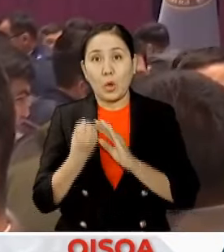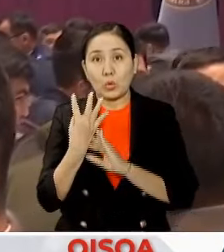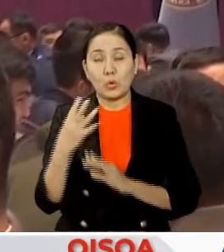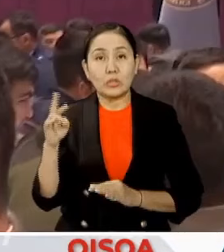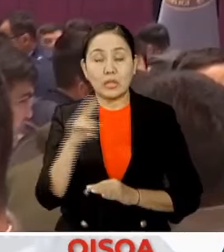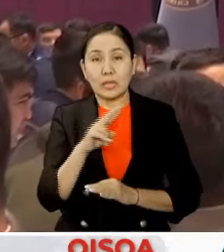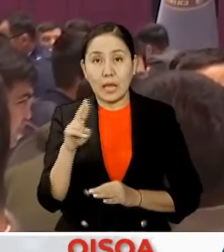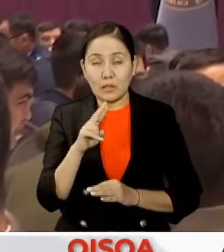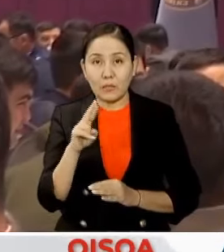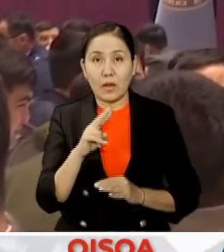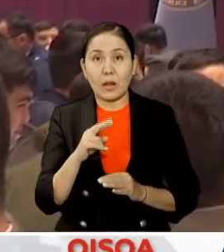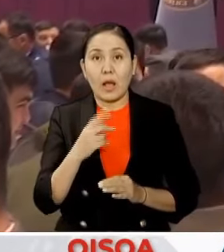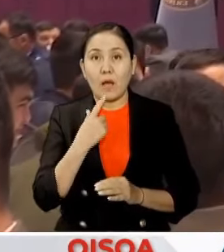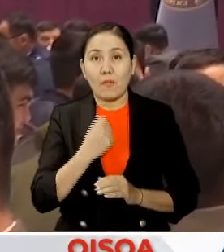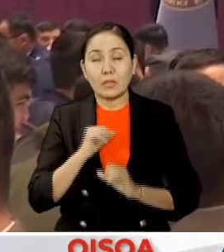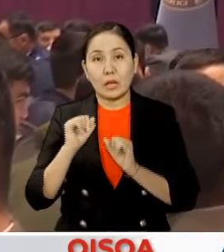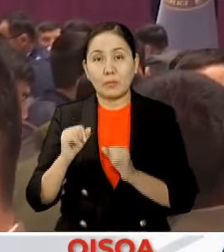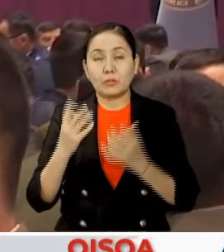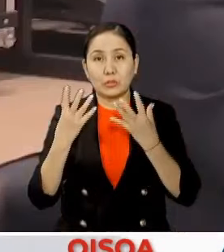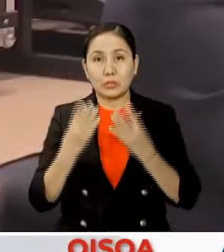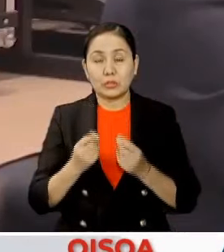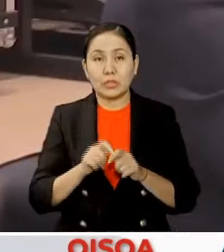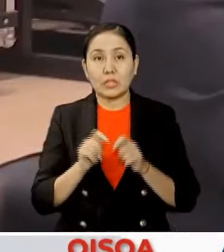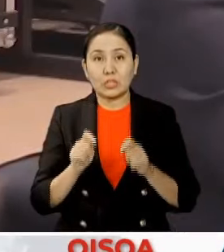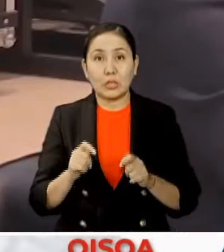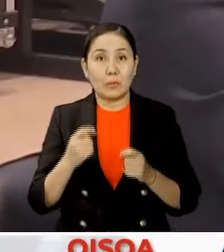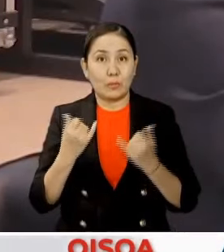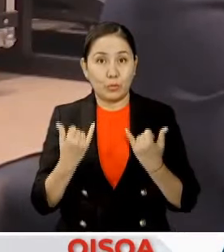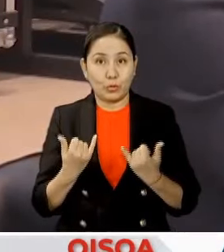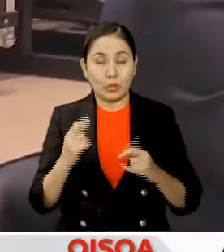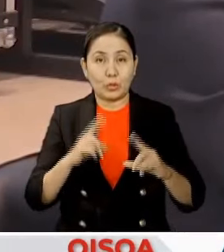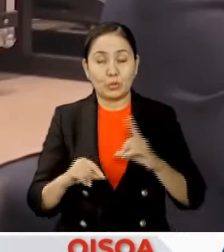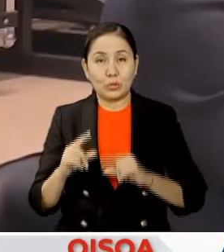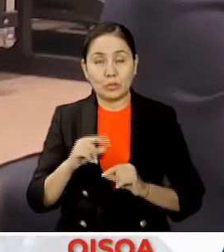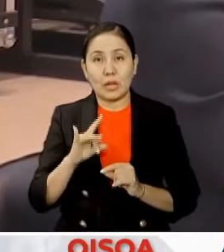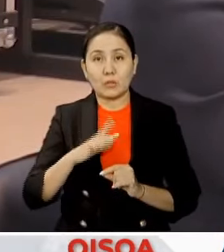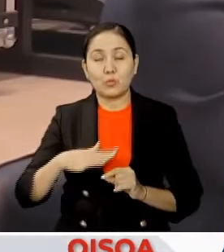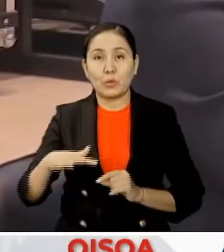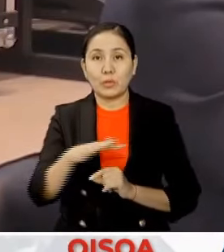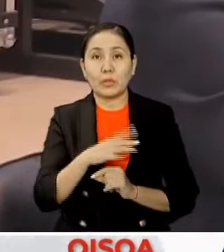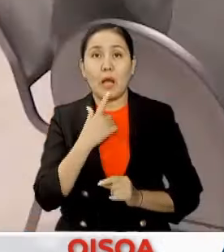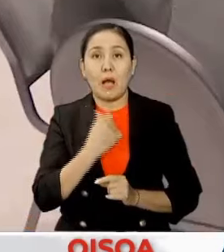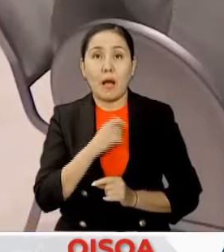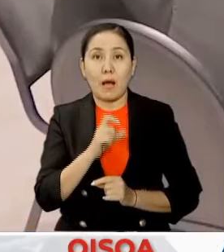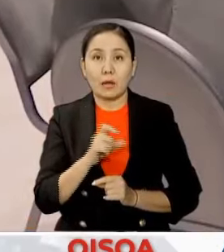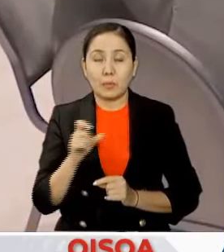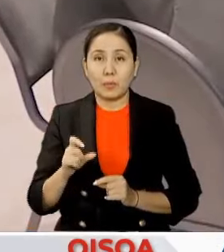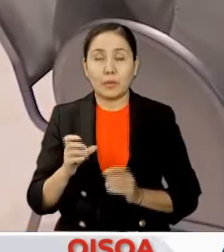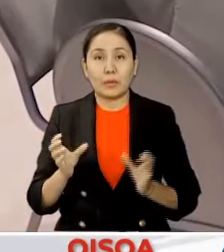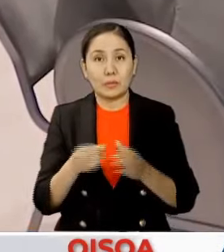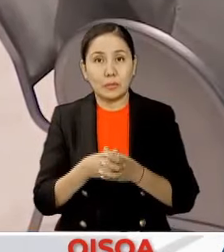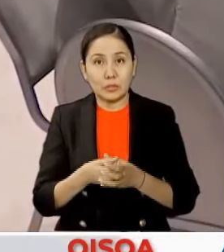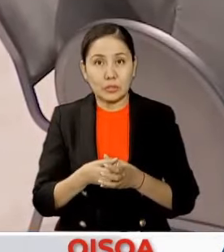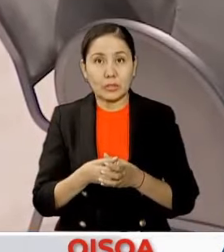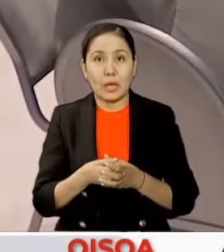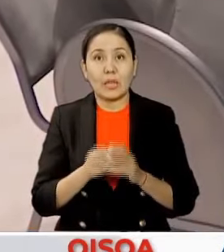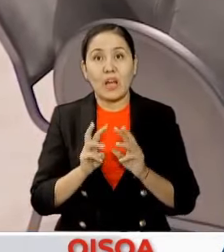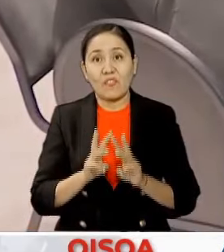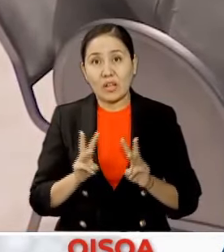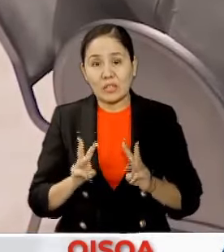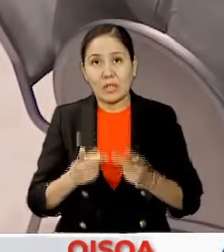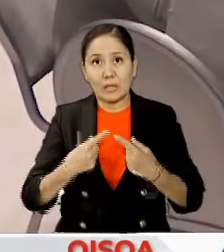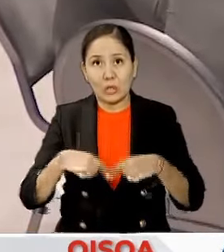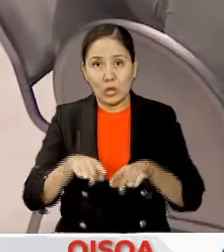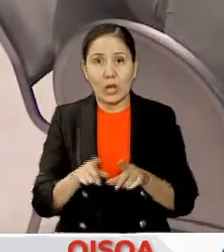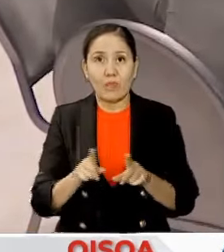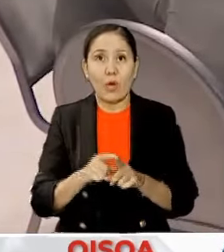Yanvar Vatan himoyachilari kuni munosabati bilan tashkil etilgan turnirda respublikamizdagi harbiy va harbiylashtirilgan vazirlik